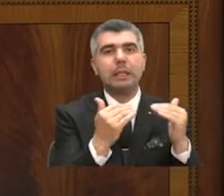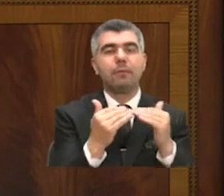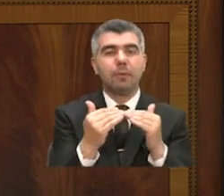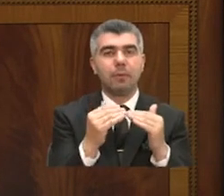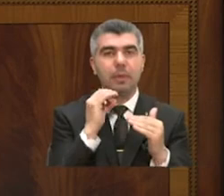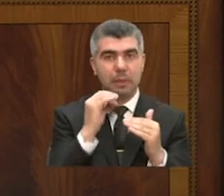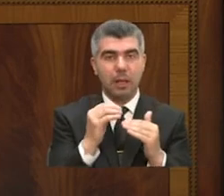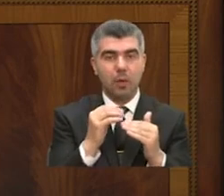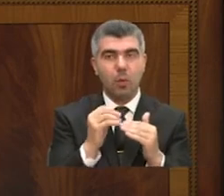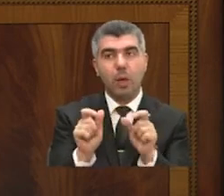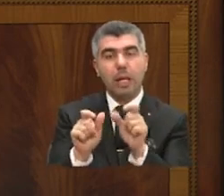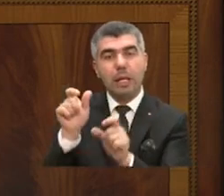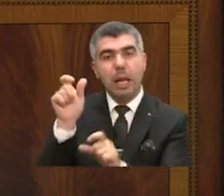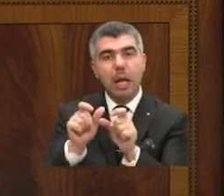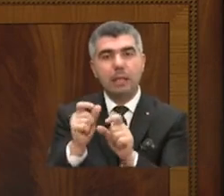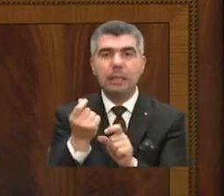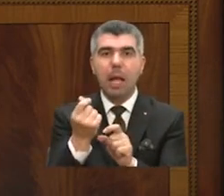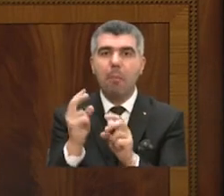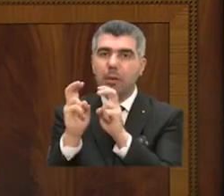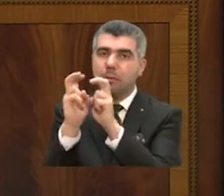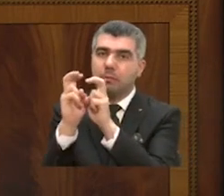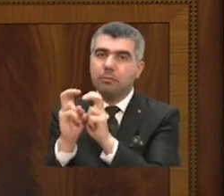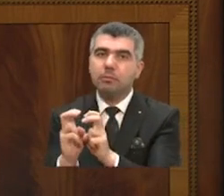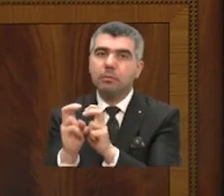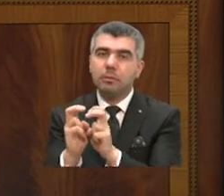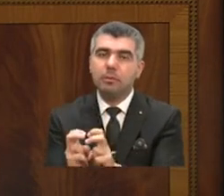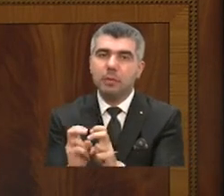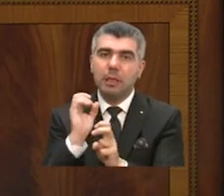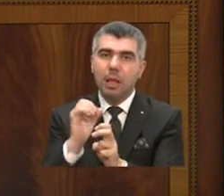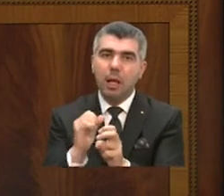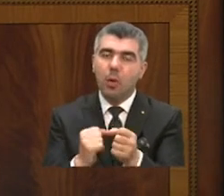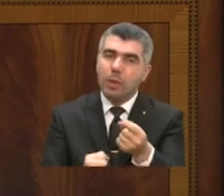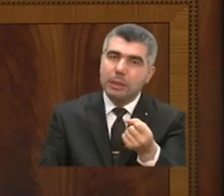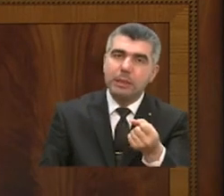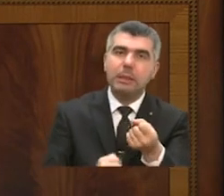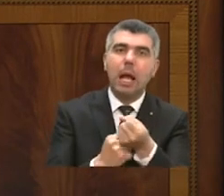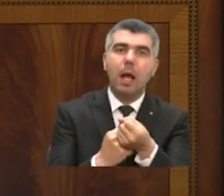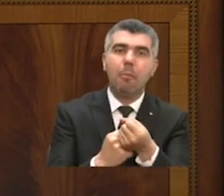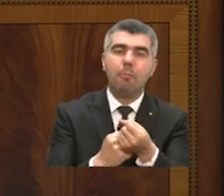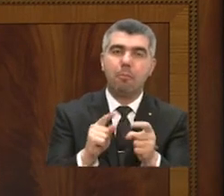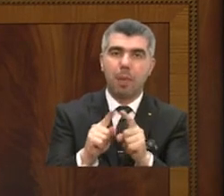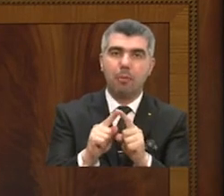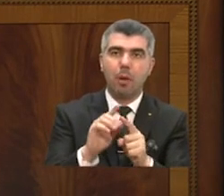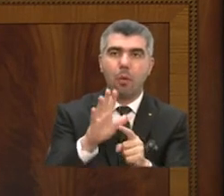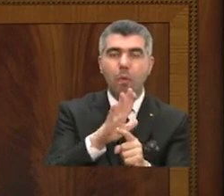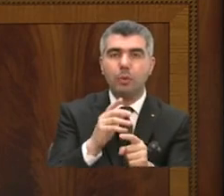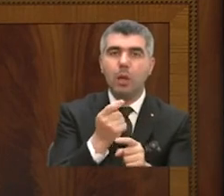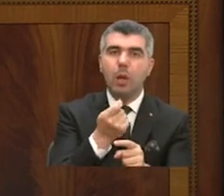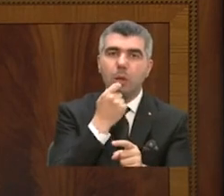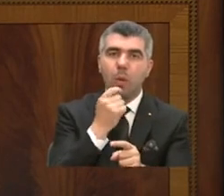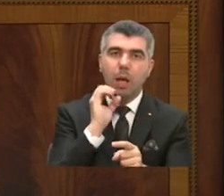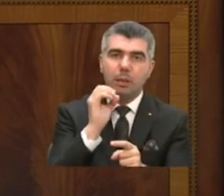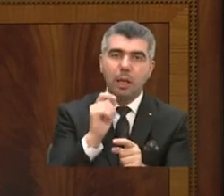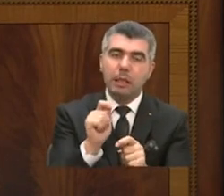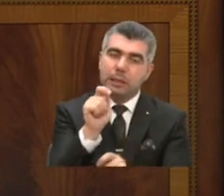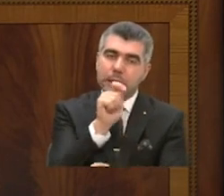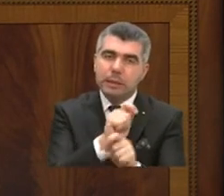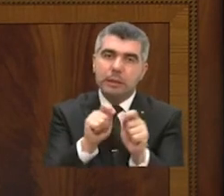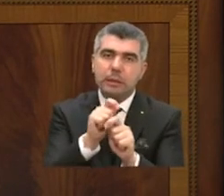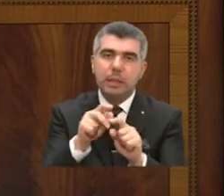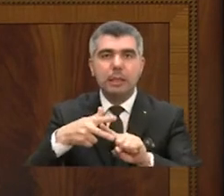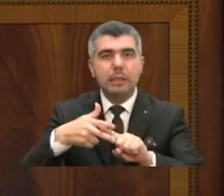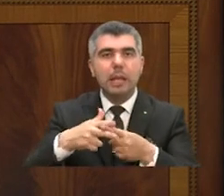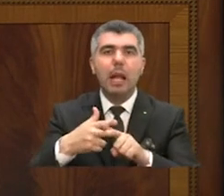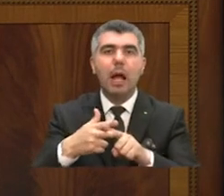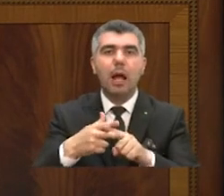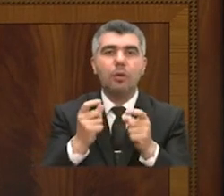الأدوية الأساسية بأثمنة ملائمة من خلال دعم الإنتاج الوطني من الأدوية ودعم تصنيع الأدوية